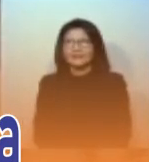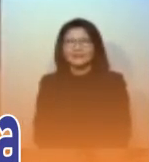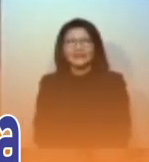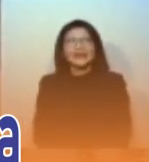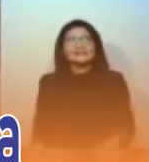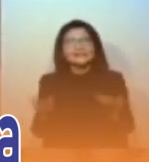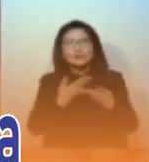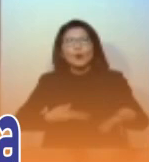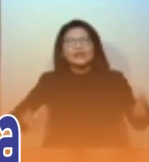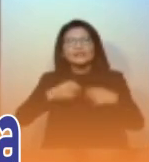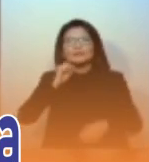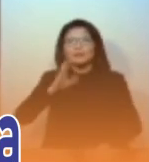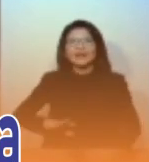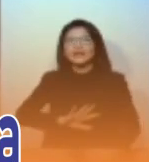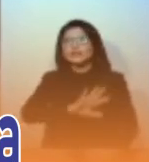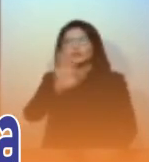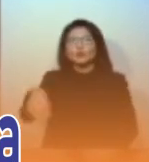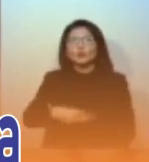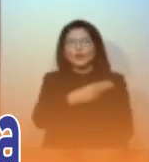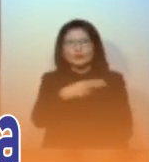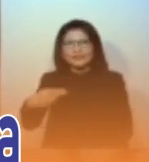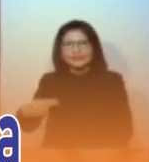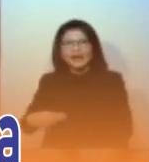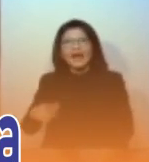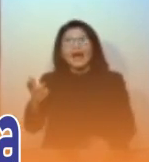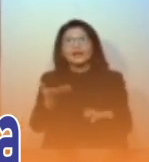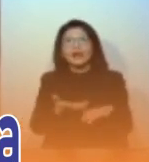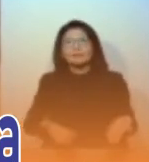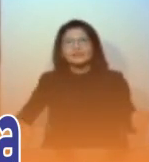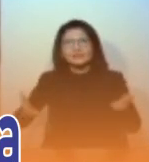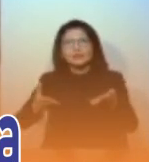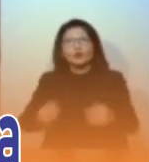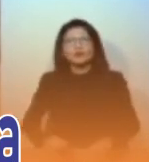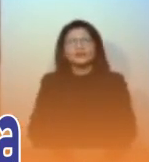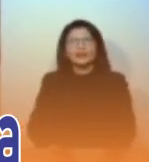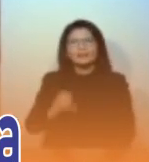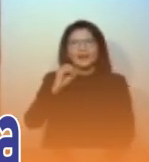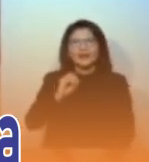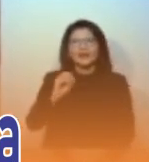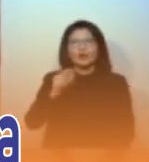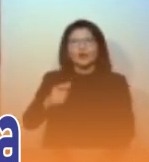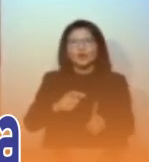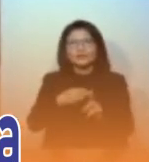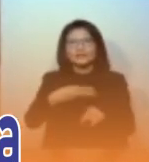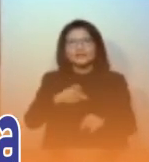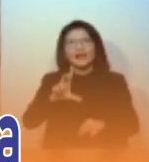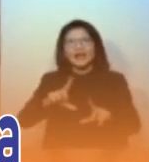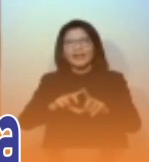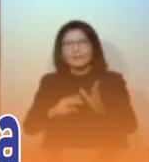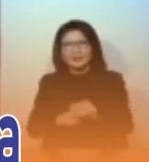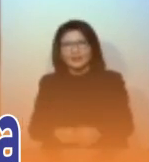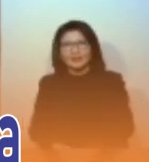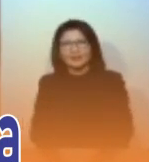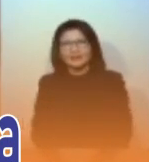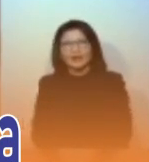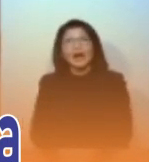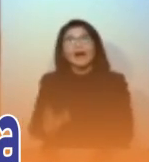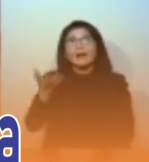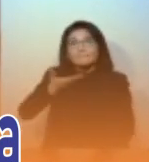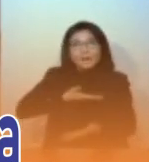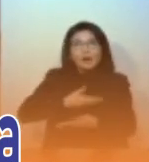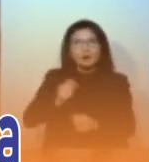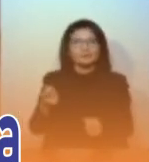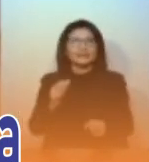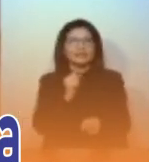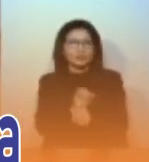menyebalkan. Di seluruh Indonesia kita menghadapi fenomena ordal. Mau ikut kesebelasan, ada ordalnya. Mau masuk